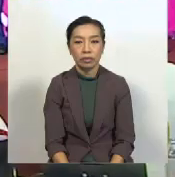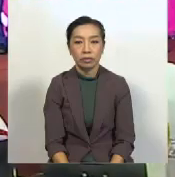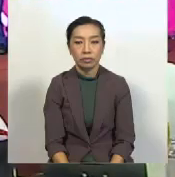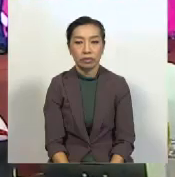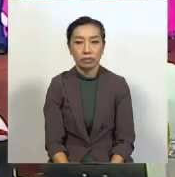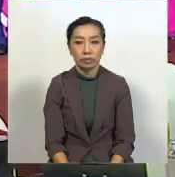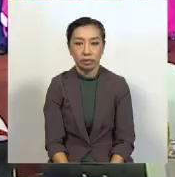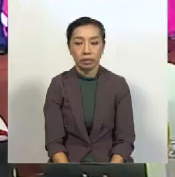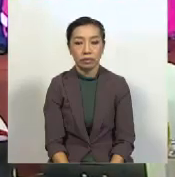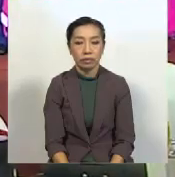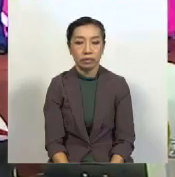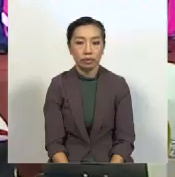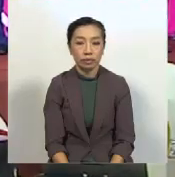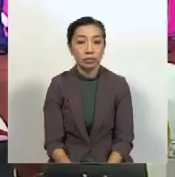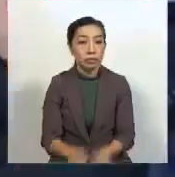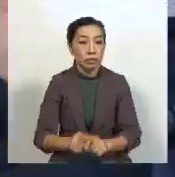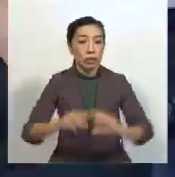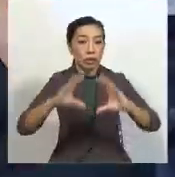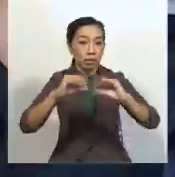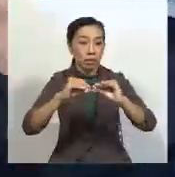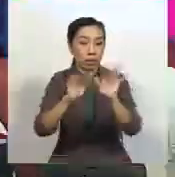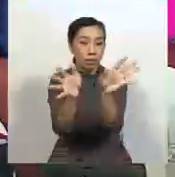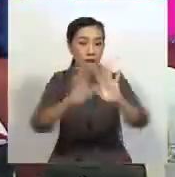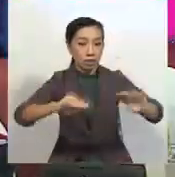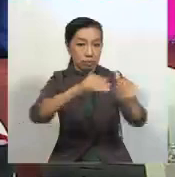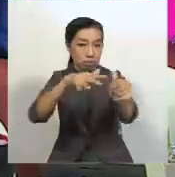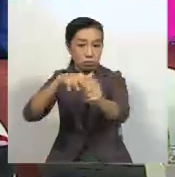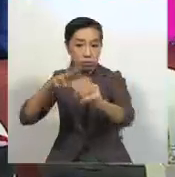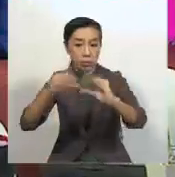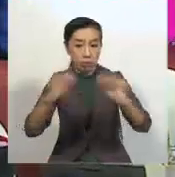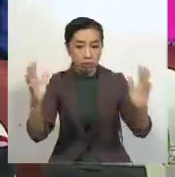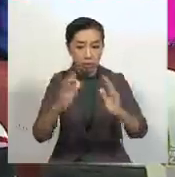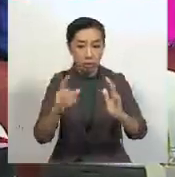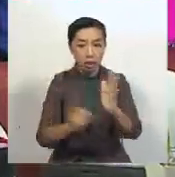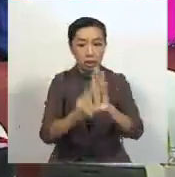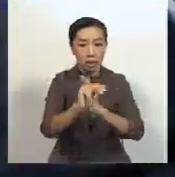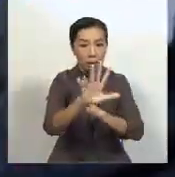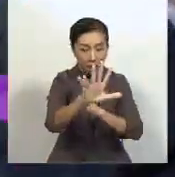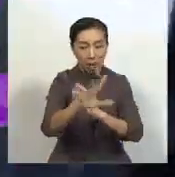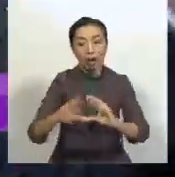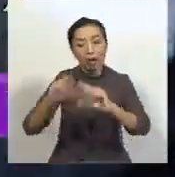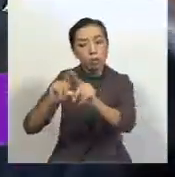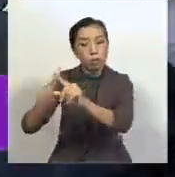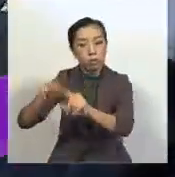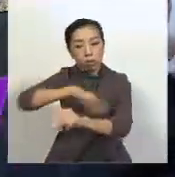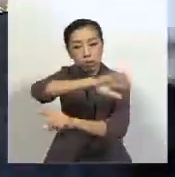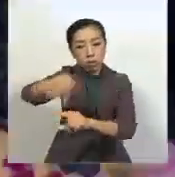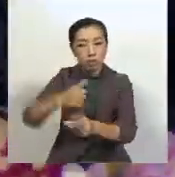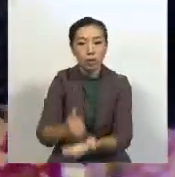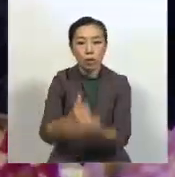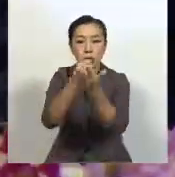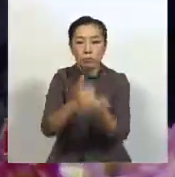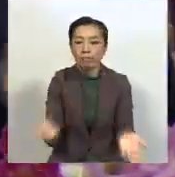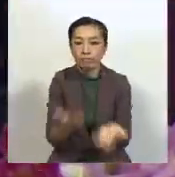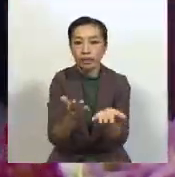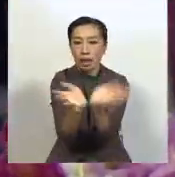นอกเหนือจากผลการประชุมสุดยอดอาเซียนครั้งที่35และการประชุมสุดยอดที่เกี่ยวข้องจะช่วยเสริมสร้างความเข้มแข็งในภูมิภาคต